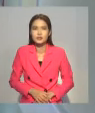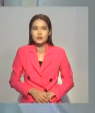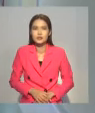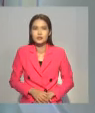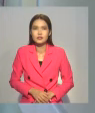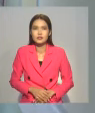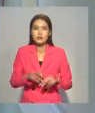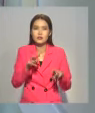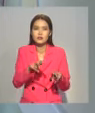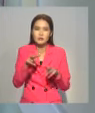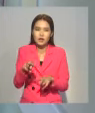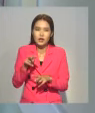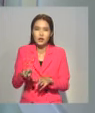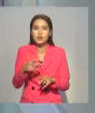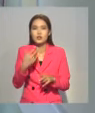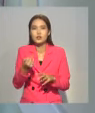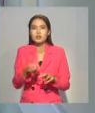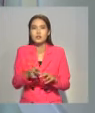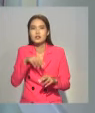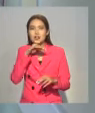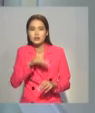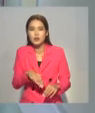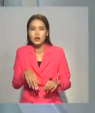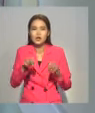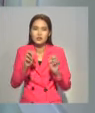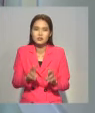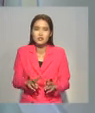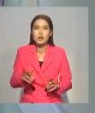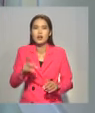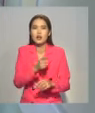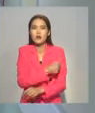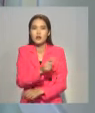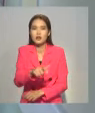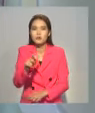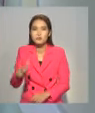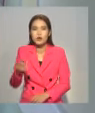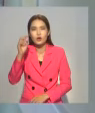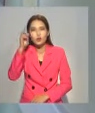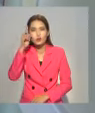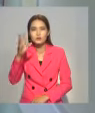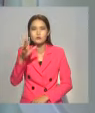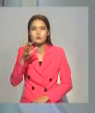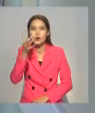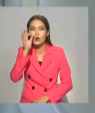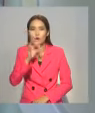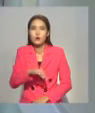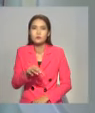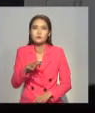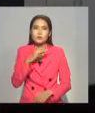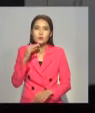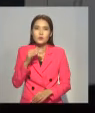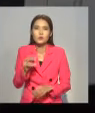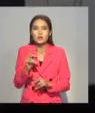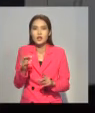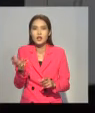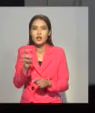былайша айтқанда ешқандай мамандар айналыспаған. Ол пациенттер сол екі маманның арасында жүрген, онколог пен хирургтың арасында.